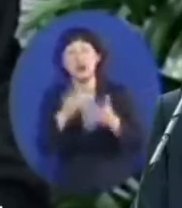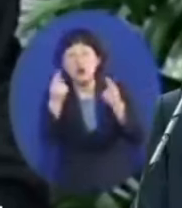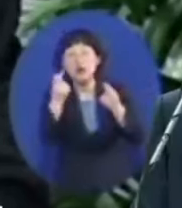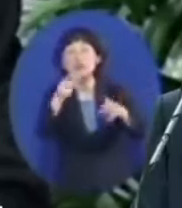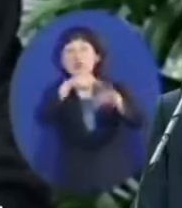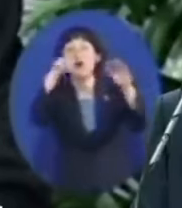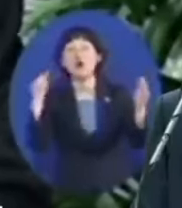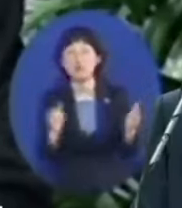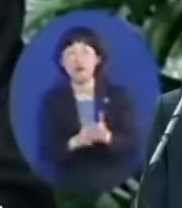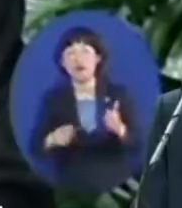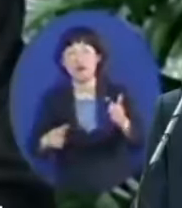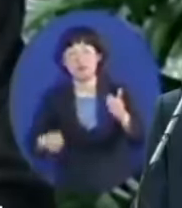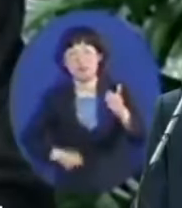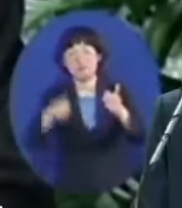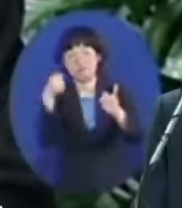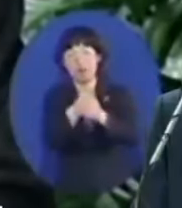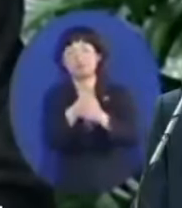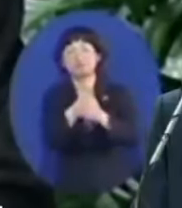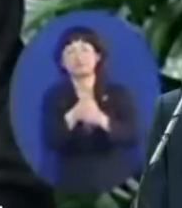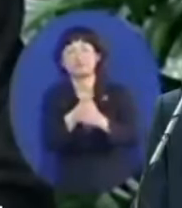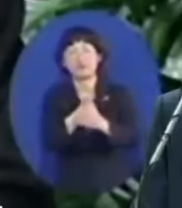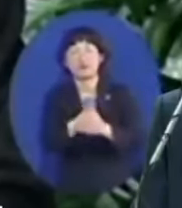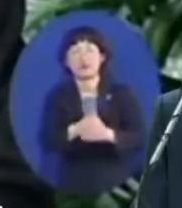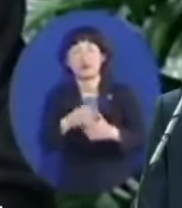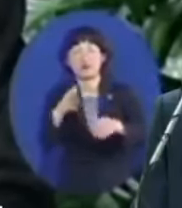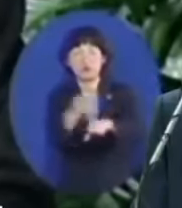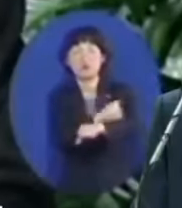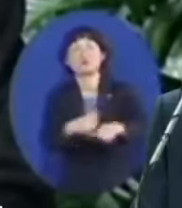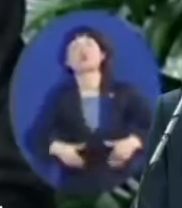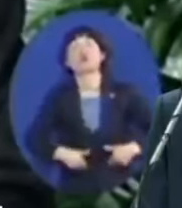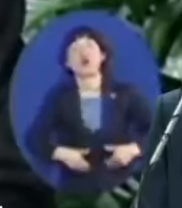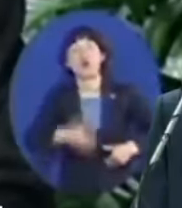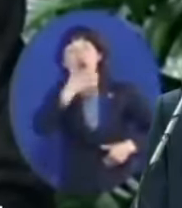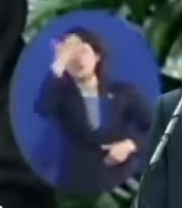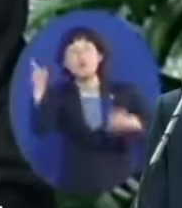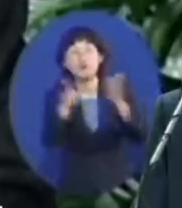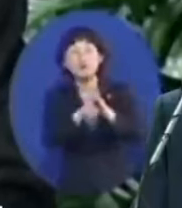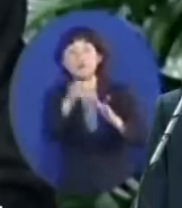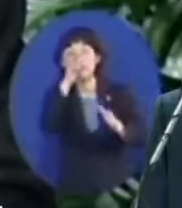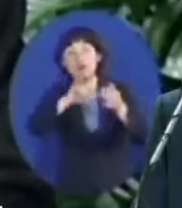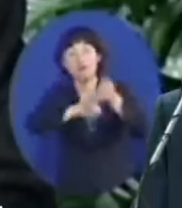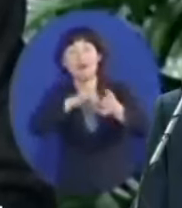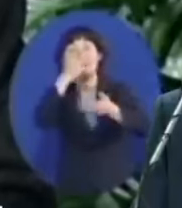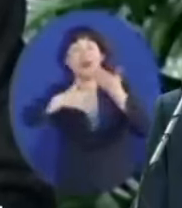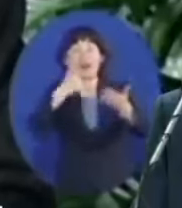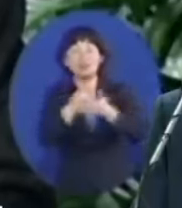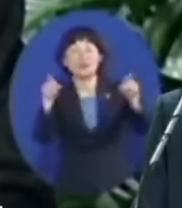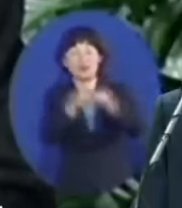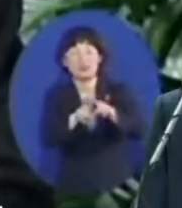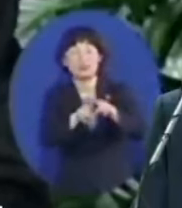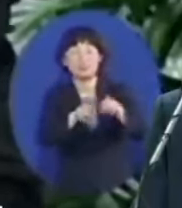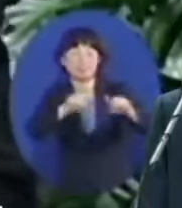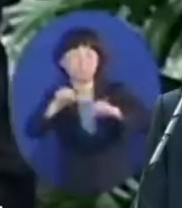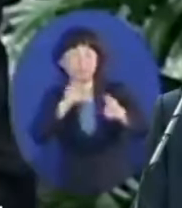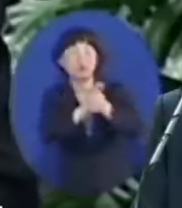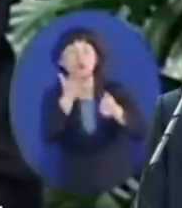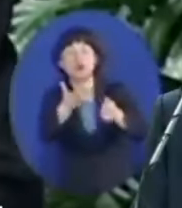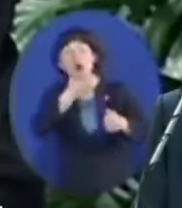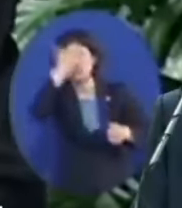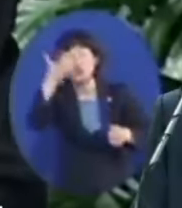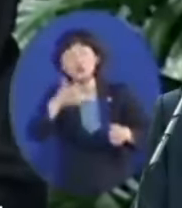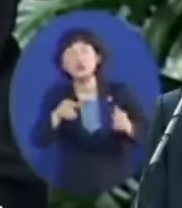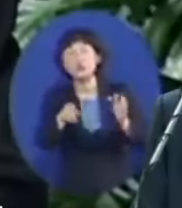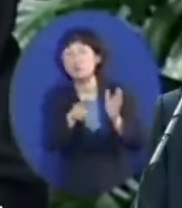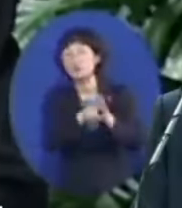마음에 담대함은 굉장히 필요한 것입니다. 꿈과 믿음이 있어야 하나님이 같이 해서 역사하지, 꿈도 없고 믿음도